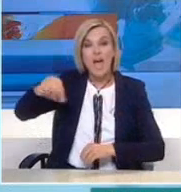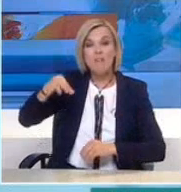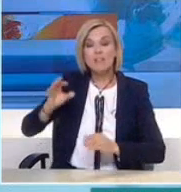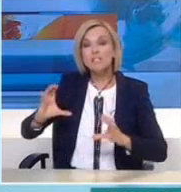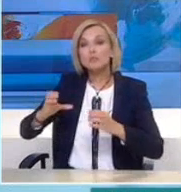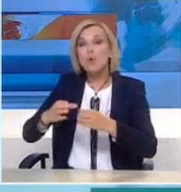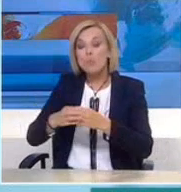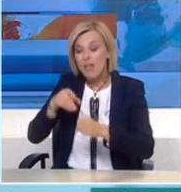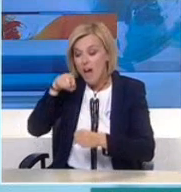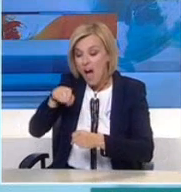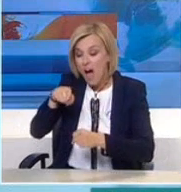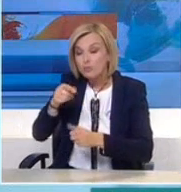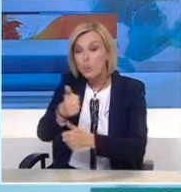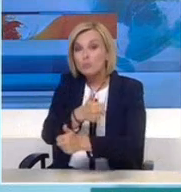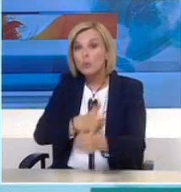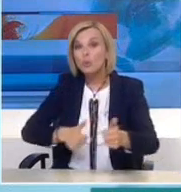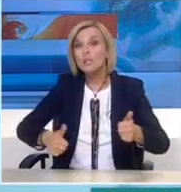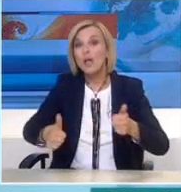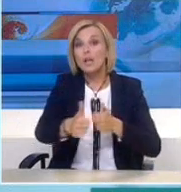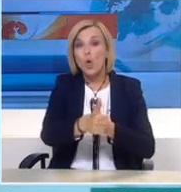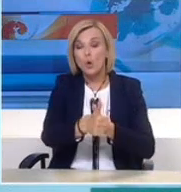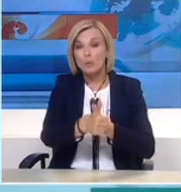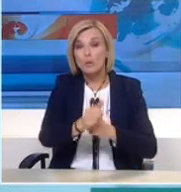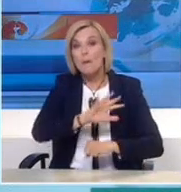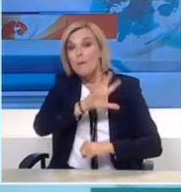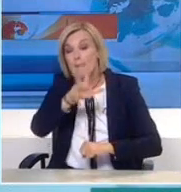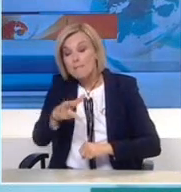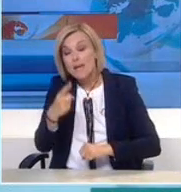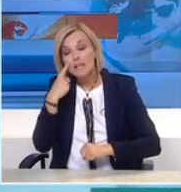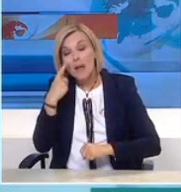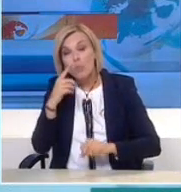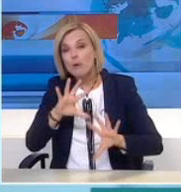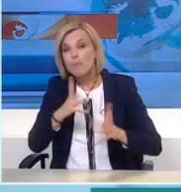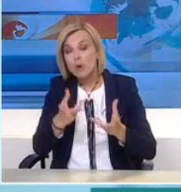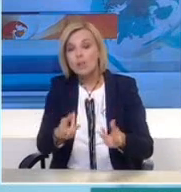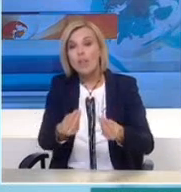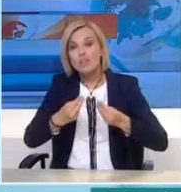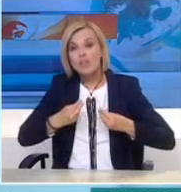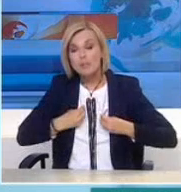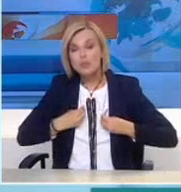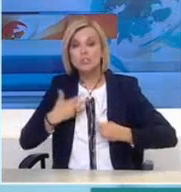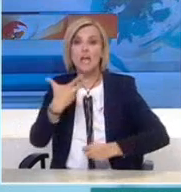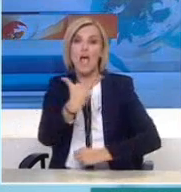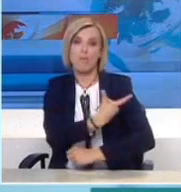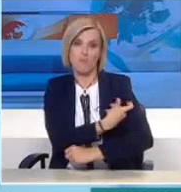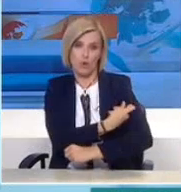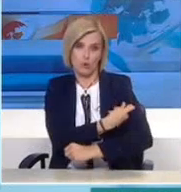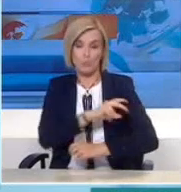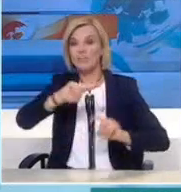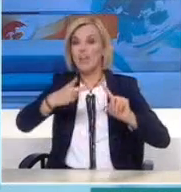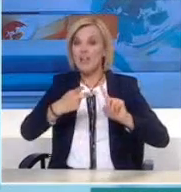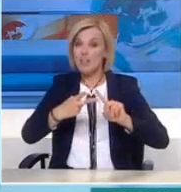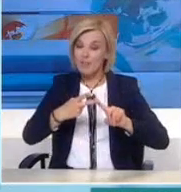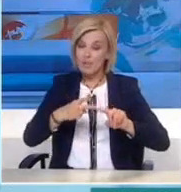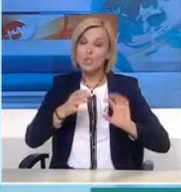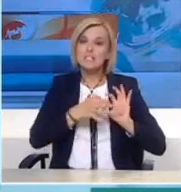παραμένει κύρια και πρώτη προτεραιότητά μας, μέχρι την ανάπτυξη αποτελεσματικών εμβολίων και φαρμάκων. Ο δεύτερος σημαντικός στόχος,